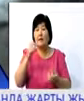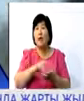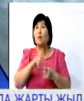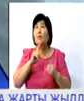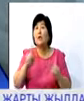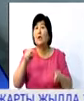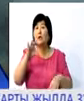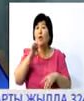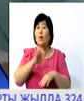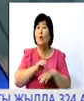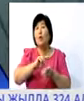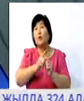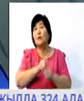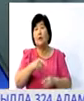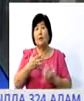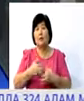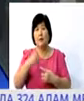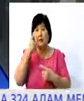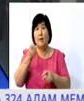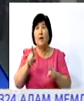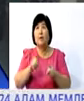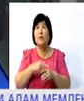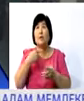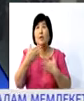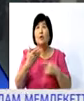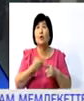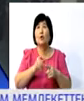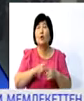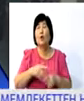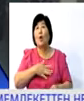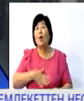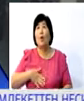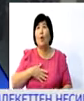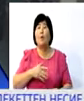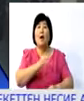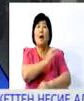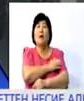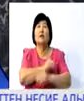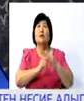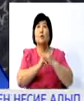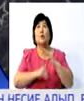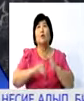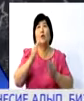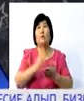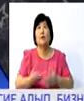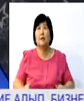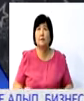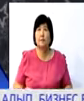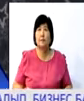өзгеріс болса, құрылғы белгі береді. Тілшілермен тілдесуге шыққан оның қобалжығаннан қан қысымы көтеріліп кетті.